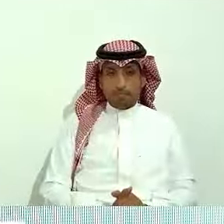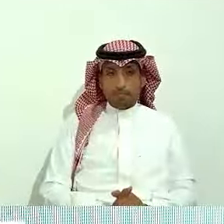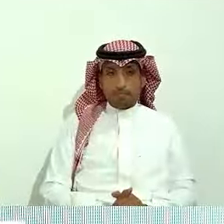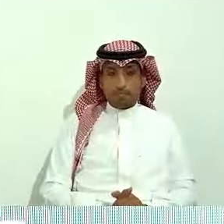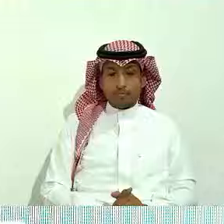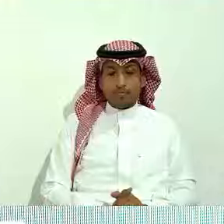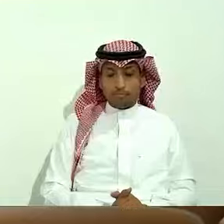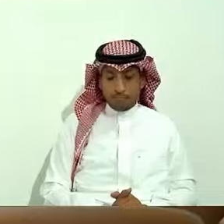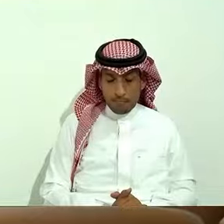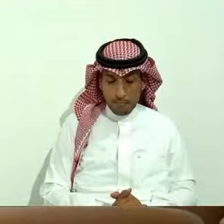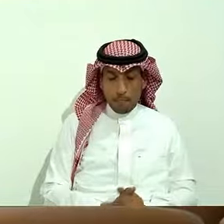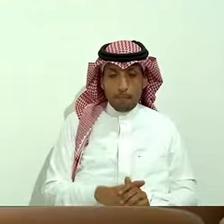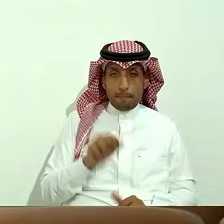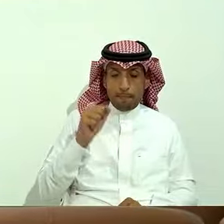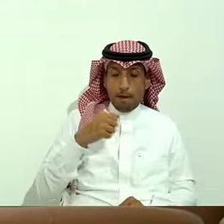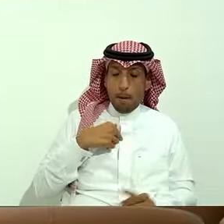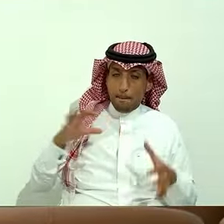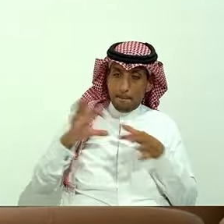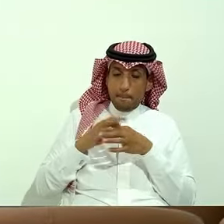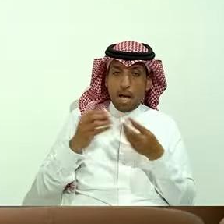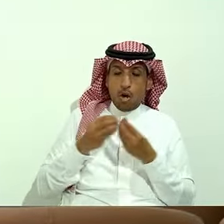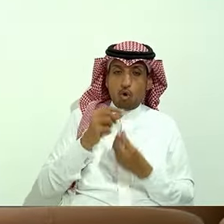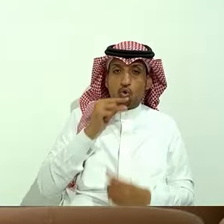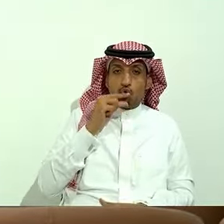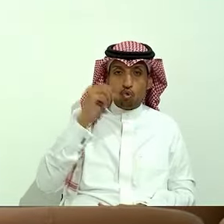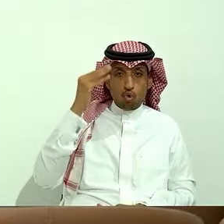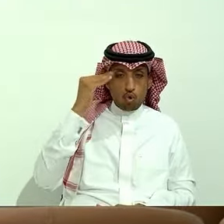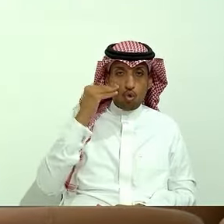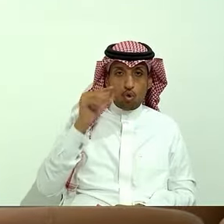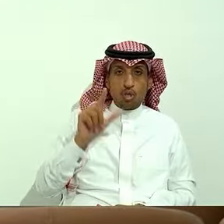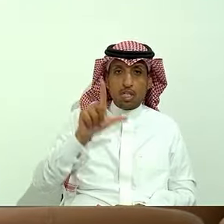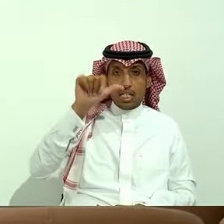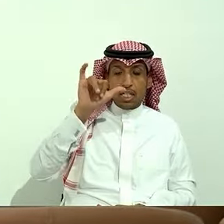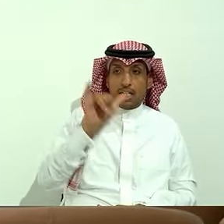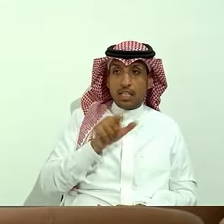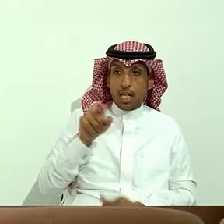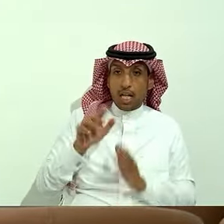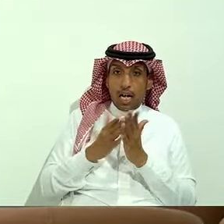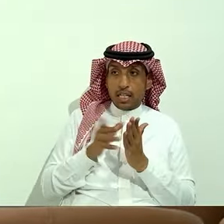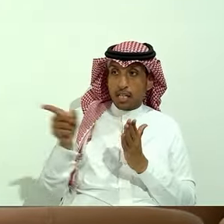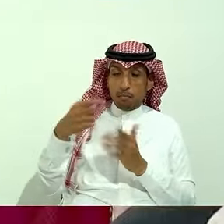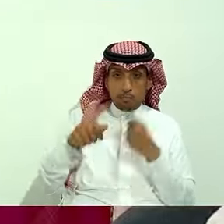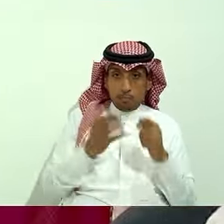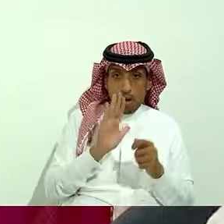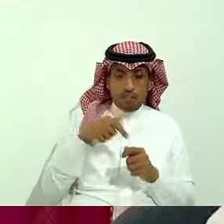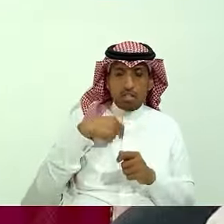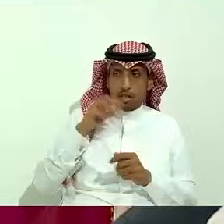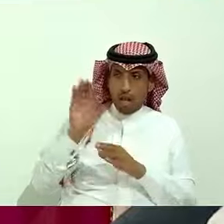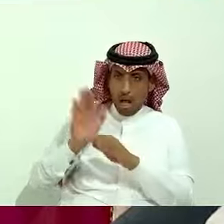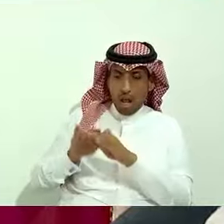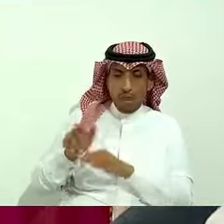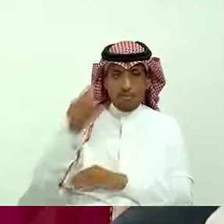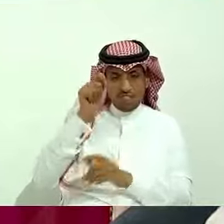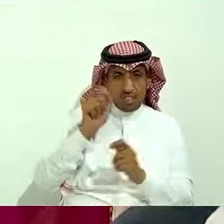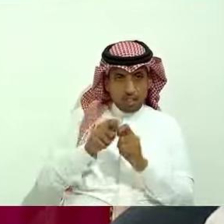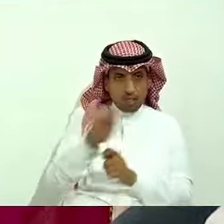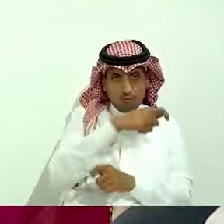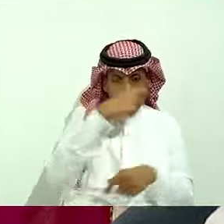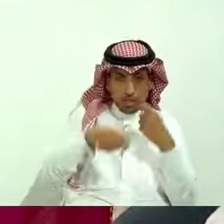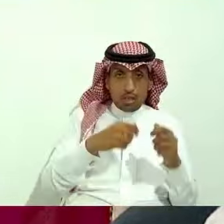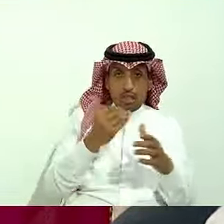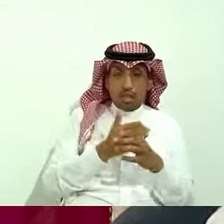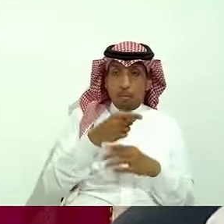أتفق معك دكتورة ليلى، والكتاب اللي ما أخذ نسخة من الكتاب أنا أنصحكم تأخذون نسخة، لأن متأكدة أن هالكتاب بيصير